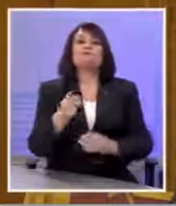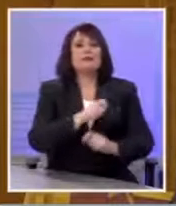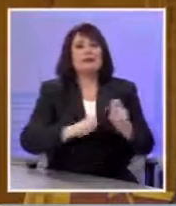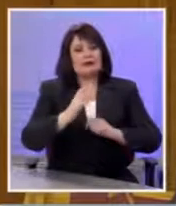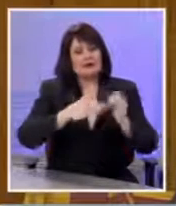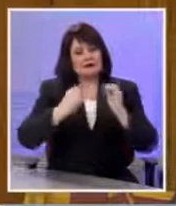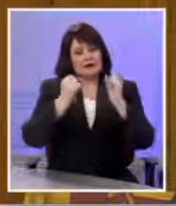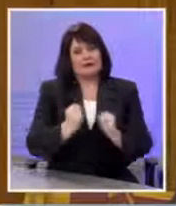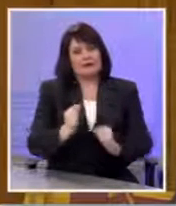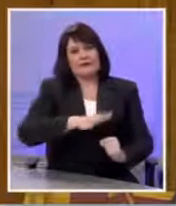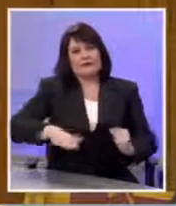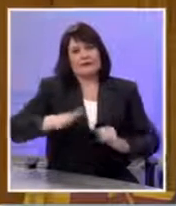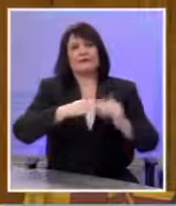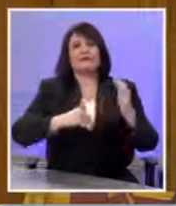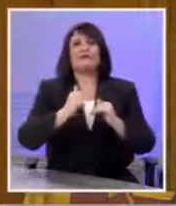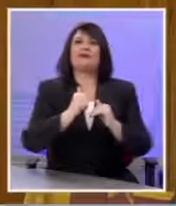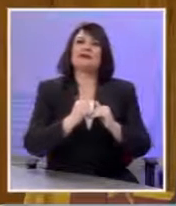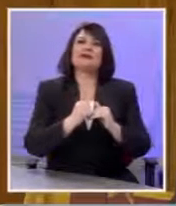σε ένα νέο